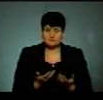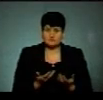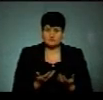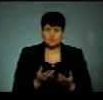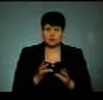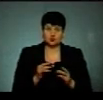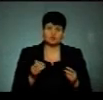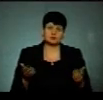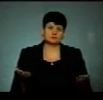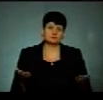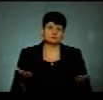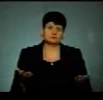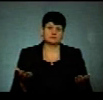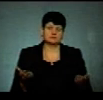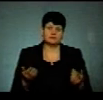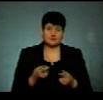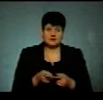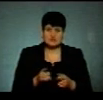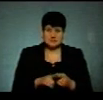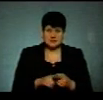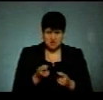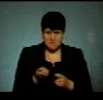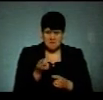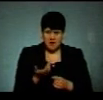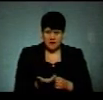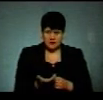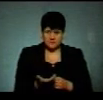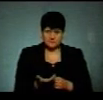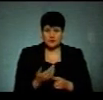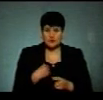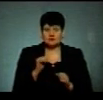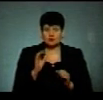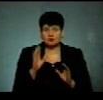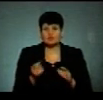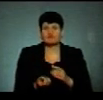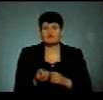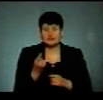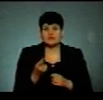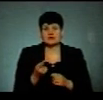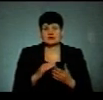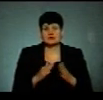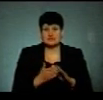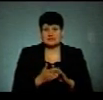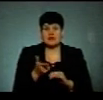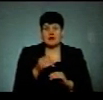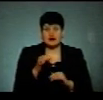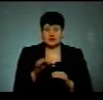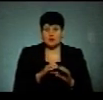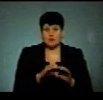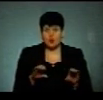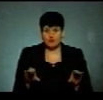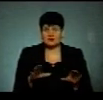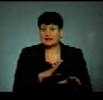ну, то це ще у нас замало може того, виникнути потрібно ситуація, коли просто ті газопроводи не